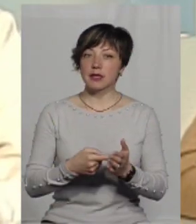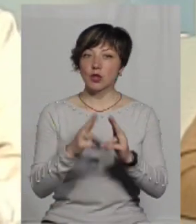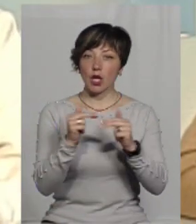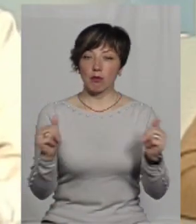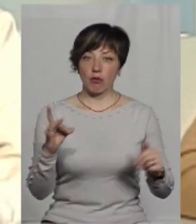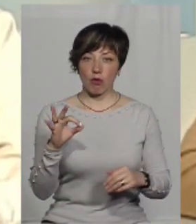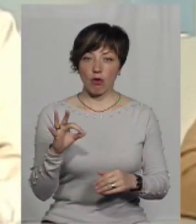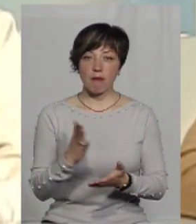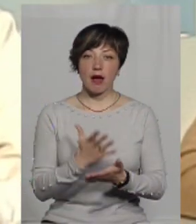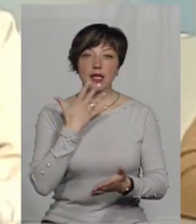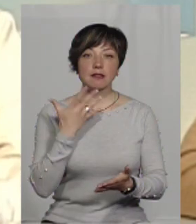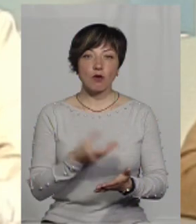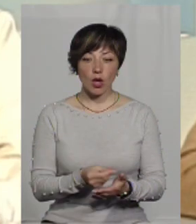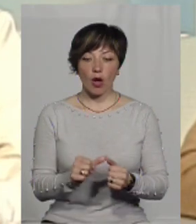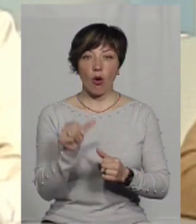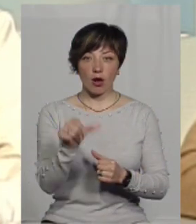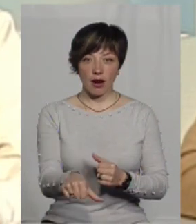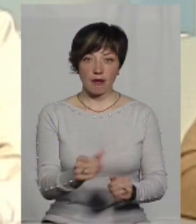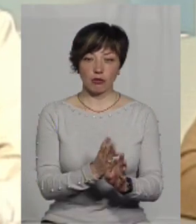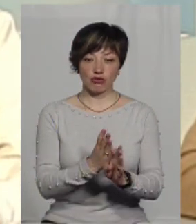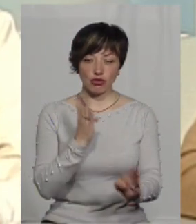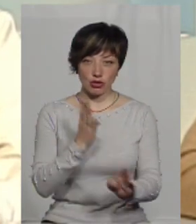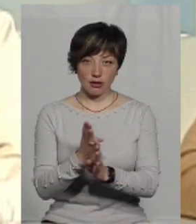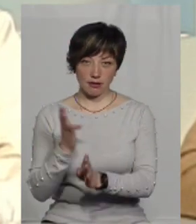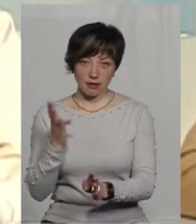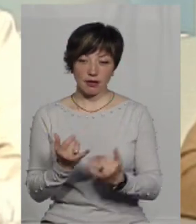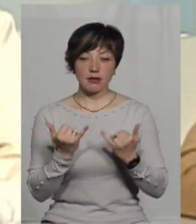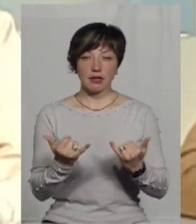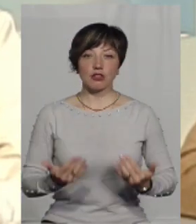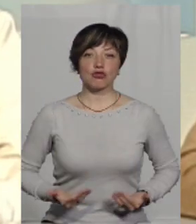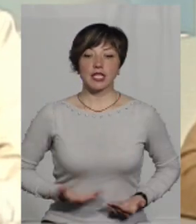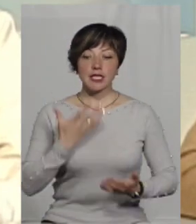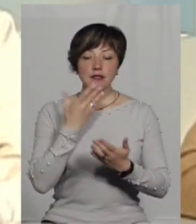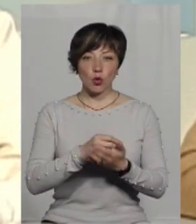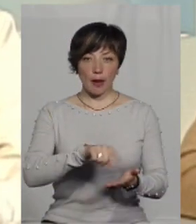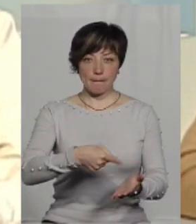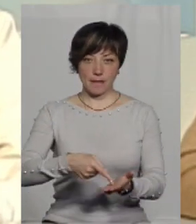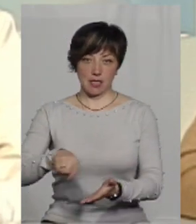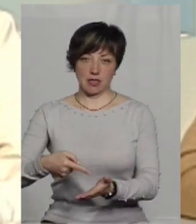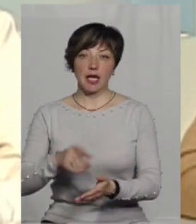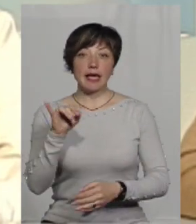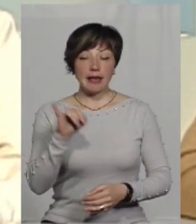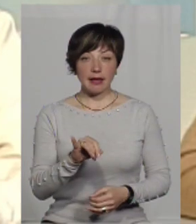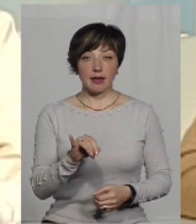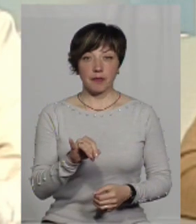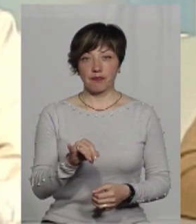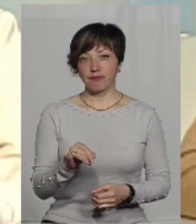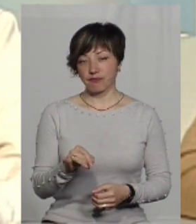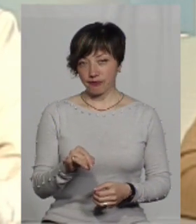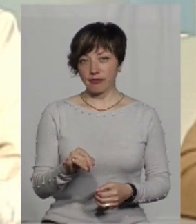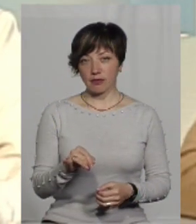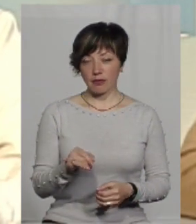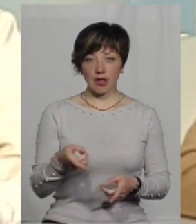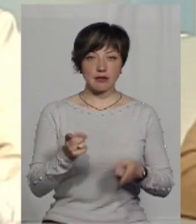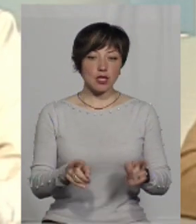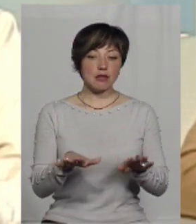Дніпро має свої окремі черги для жителів своїх міст. І, звичайно,